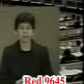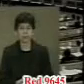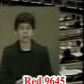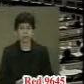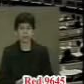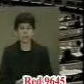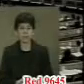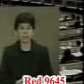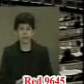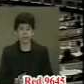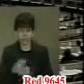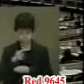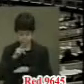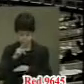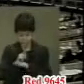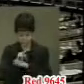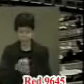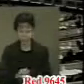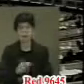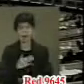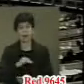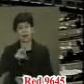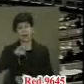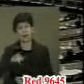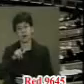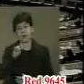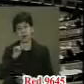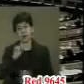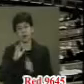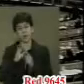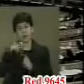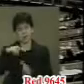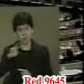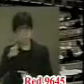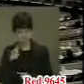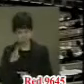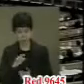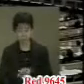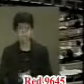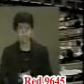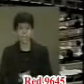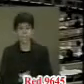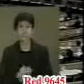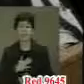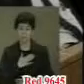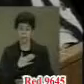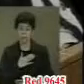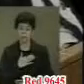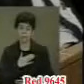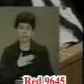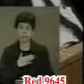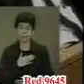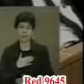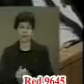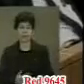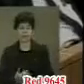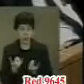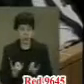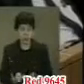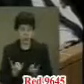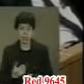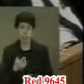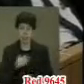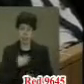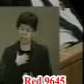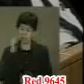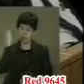ท่านประธานที่เคารพกระผมจตุพรพรหมพันธ์ด้วยความตั้งใจว่าวันนี้ต้อง